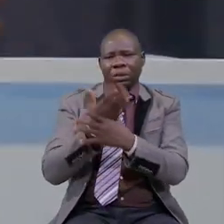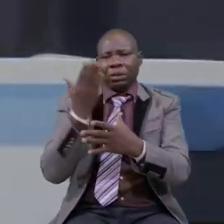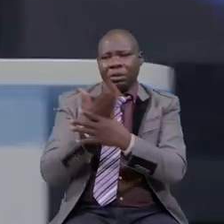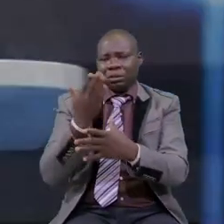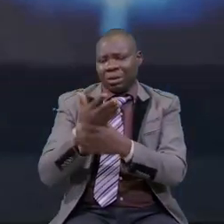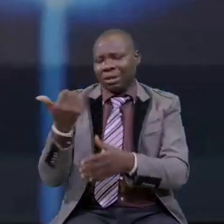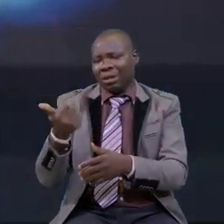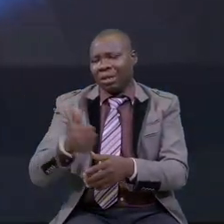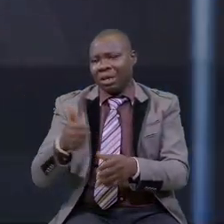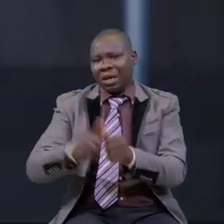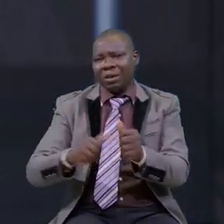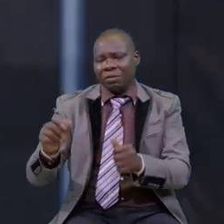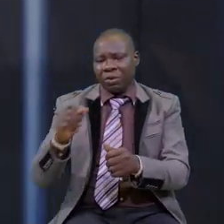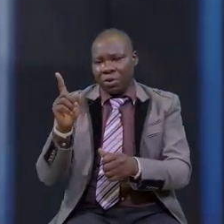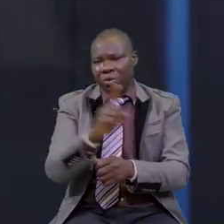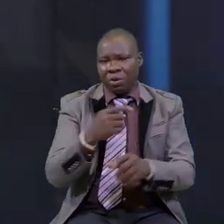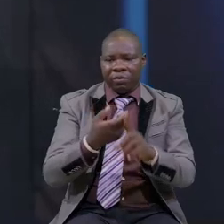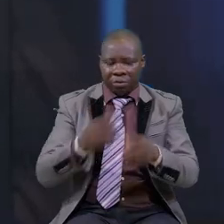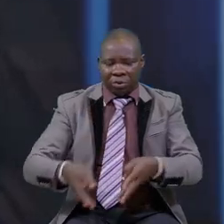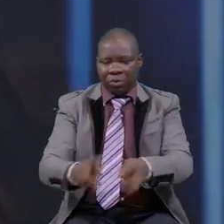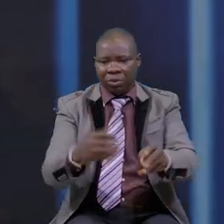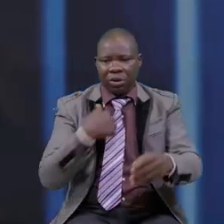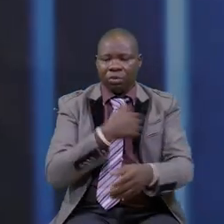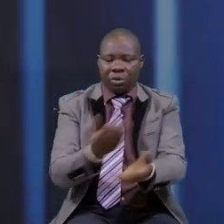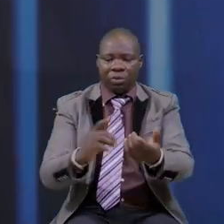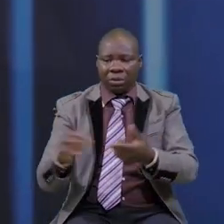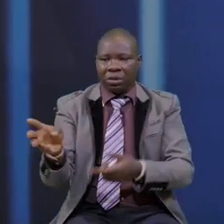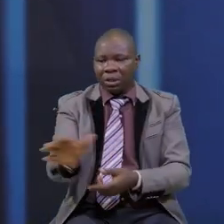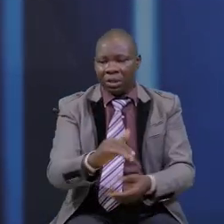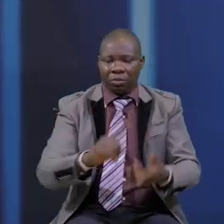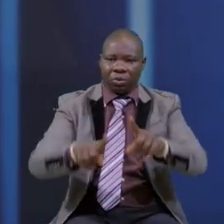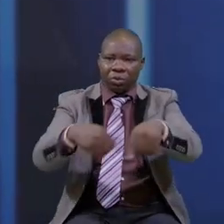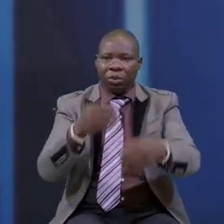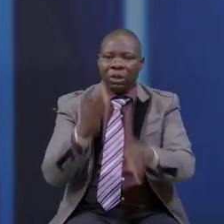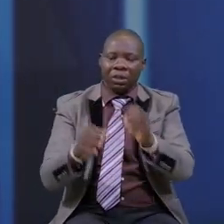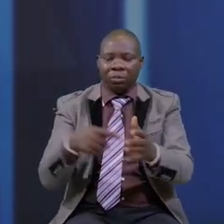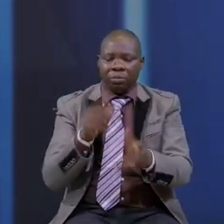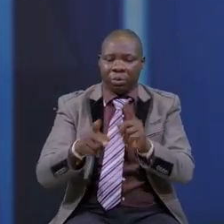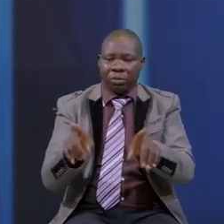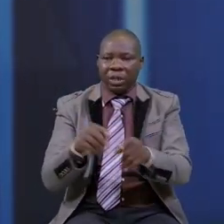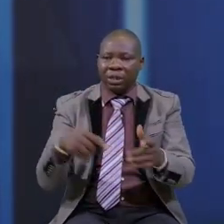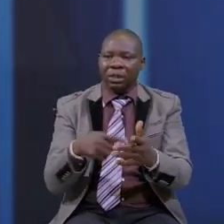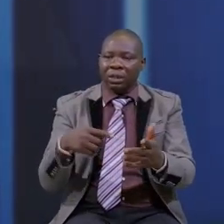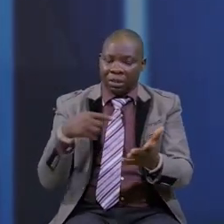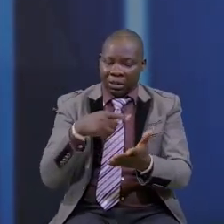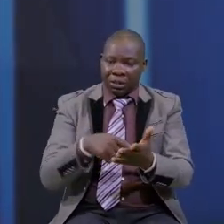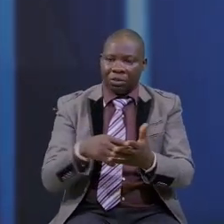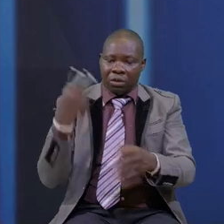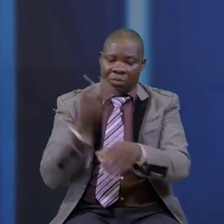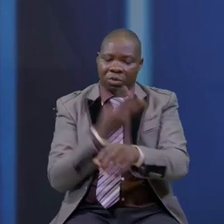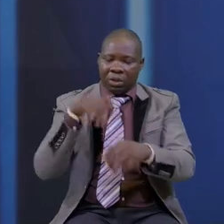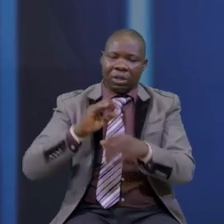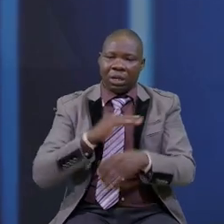Il va distraire tout le monde de la voie nous voulons. Si les gens comme ça se multiplient dans notre pays, cette corruption, ce